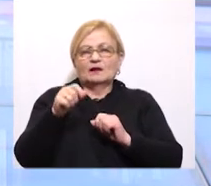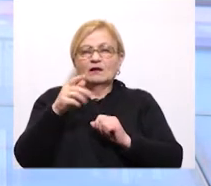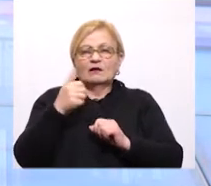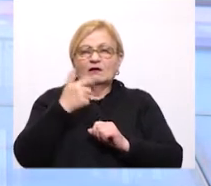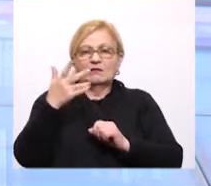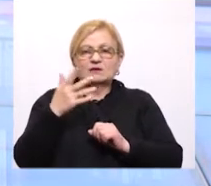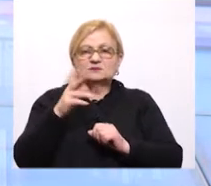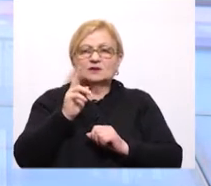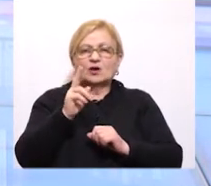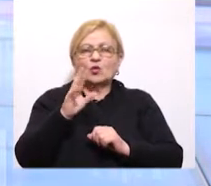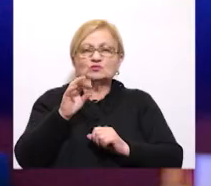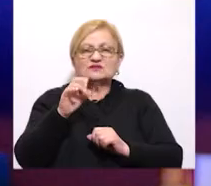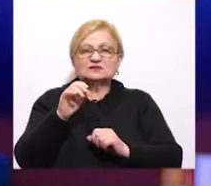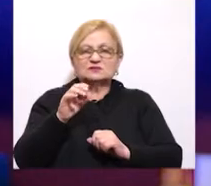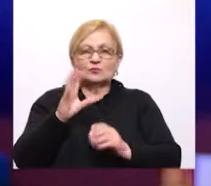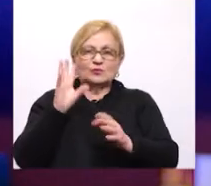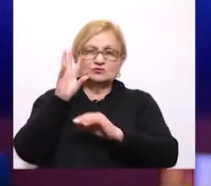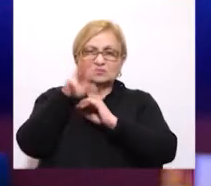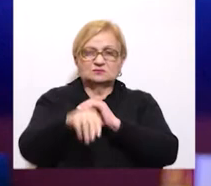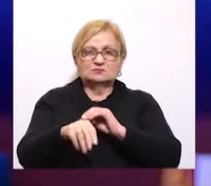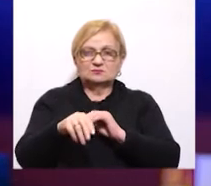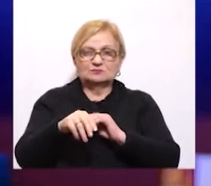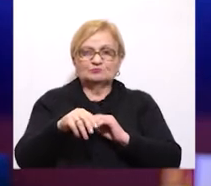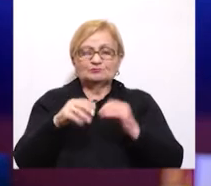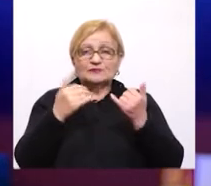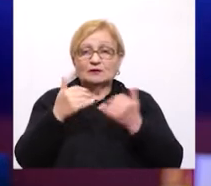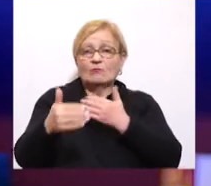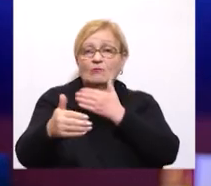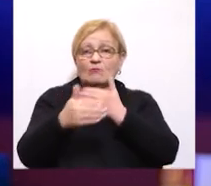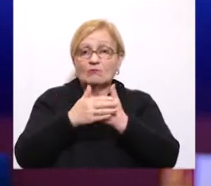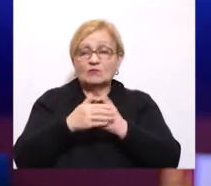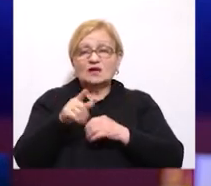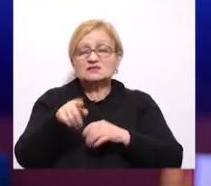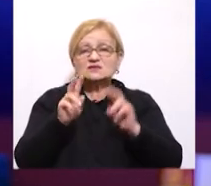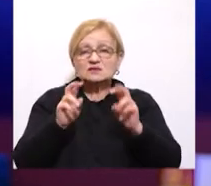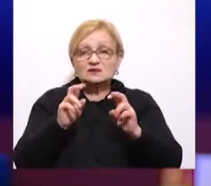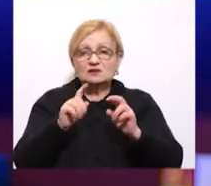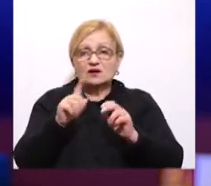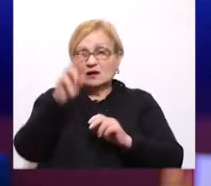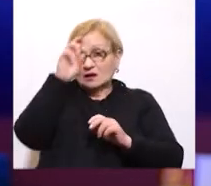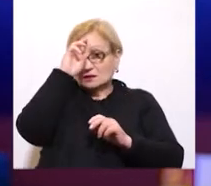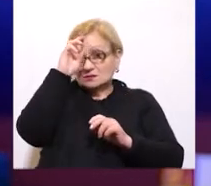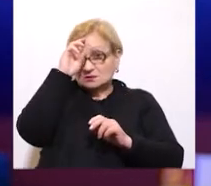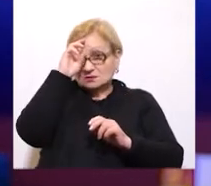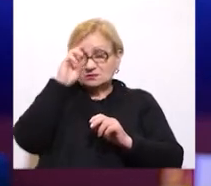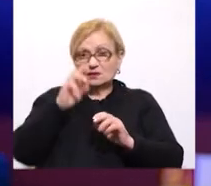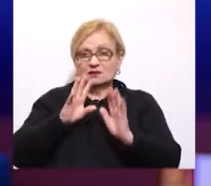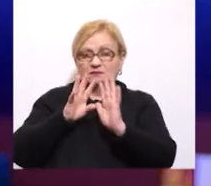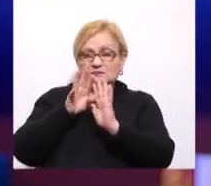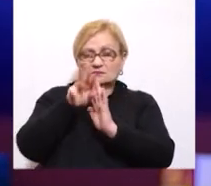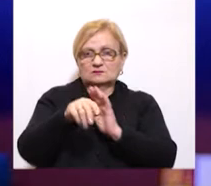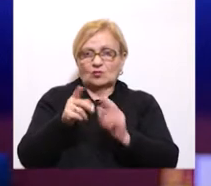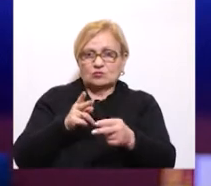და კონსტანტინოპოლს მიადგა. კონსტანტინოპოლთან მიახლოვება ბავშვებო ნიშნავს სახელმწიფოს გულში